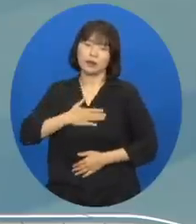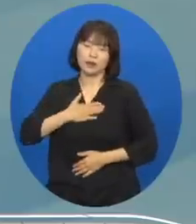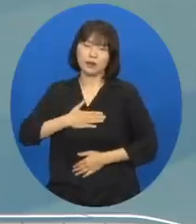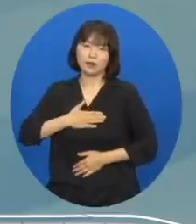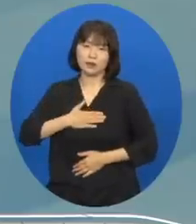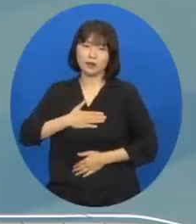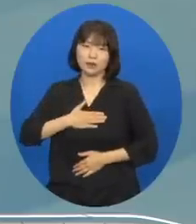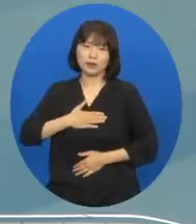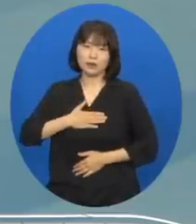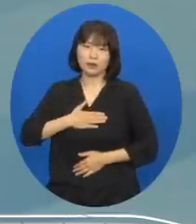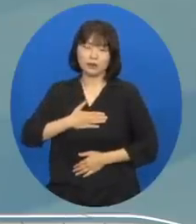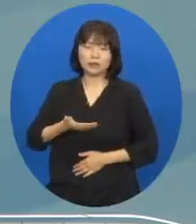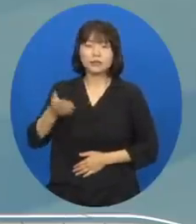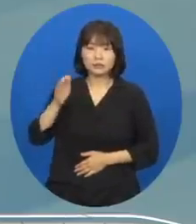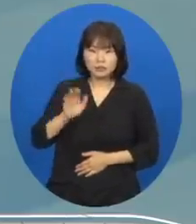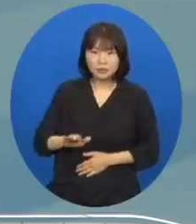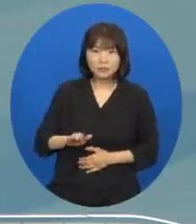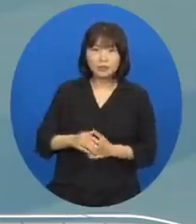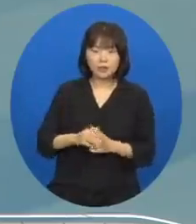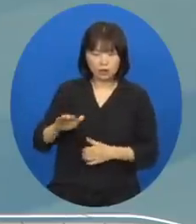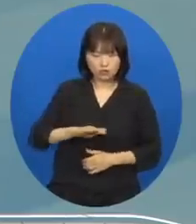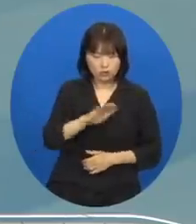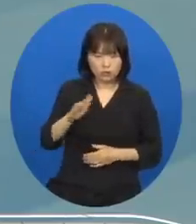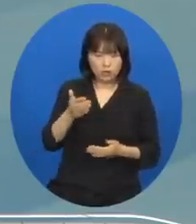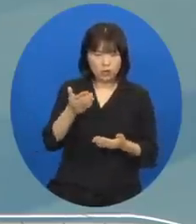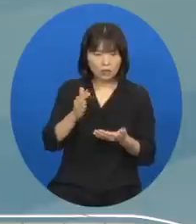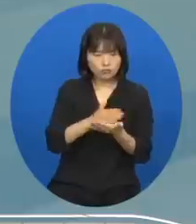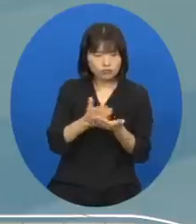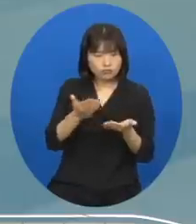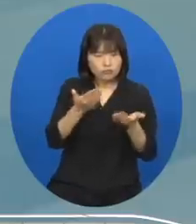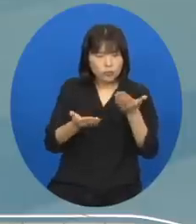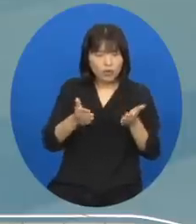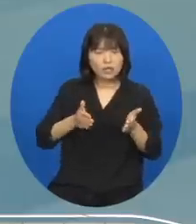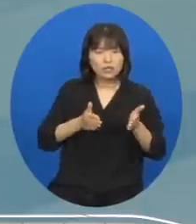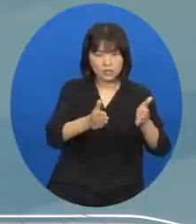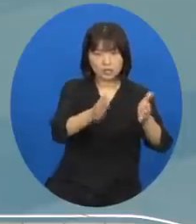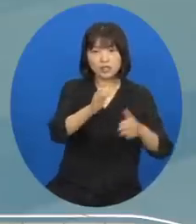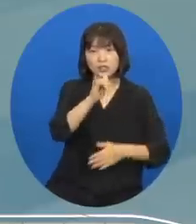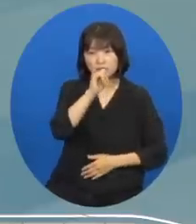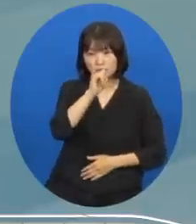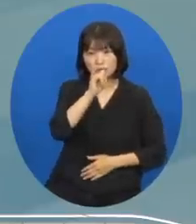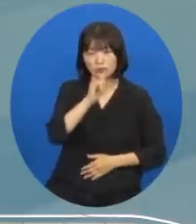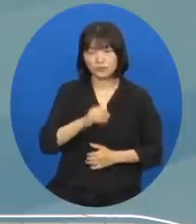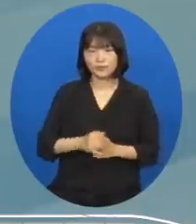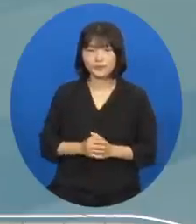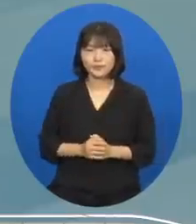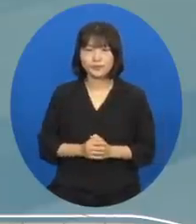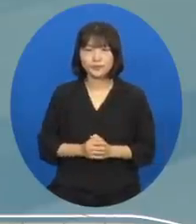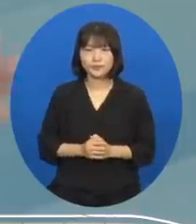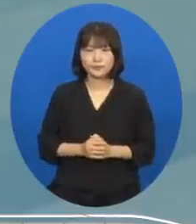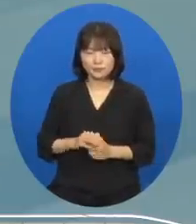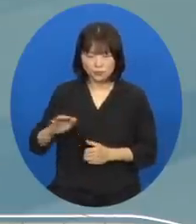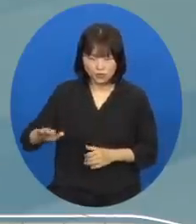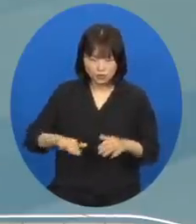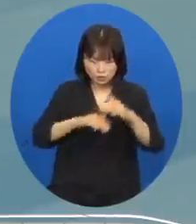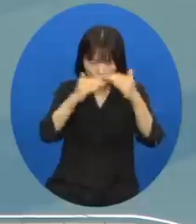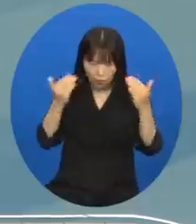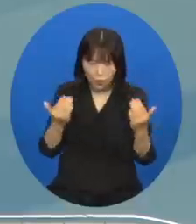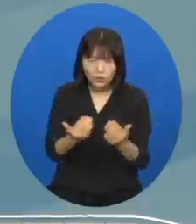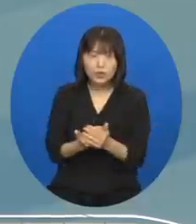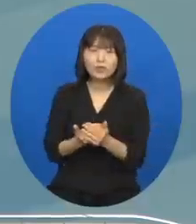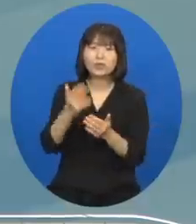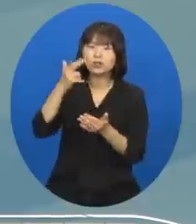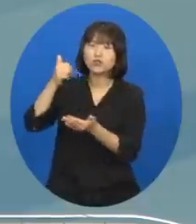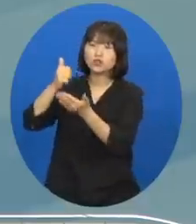그러나 우리가 분별할 수 있는 길이 있습니다. 우리 모두에게 다